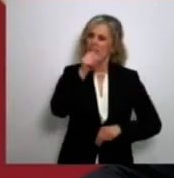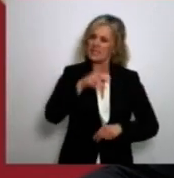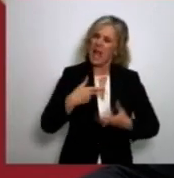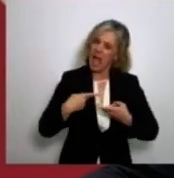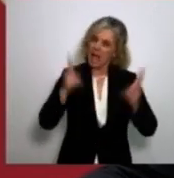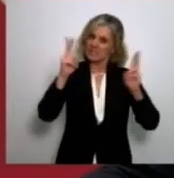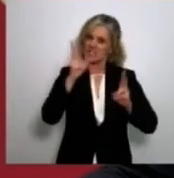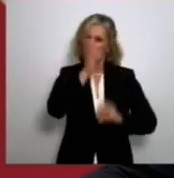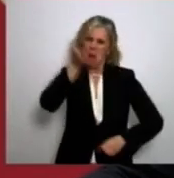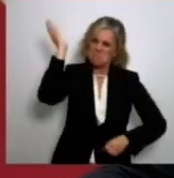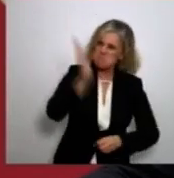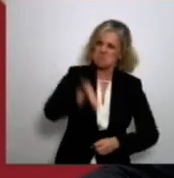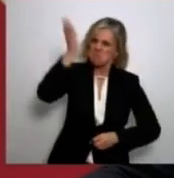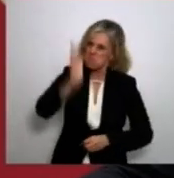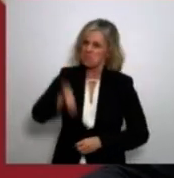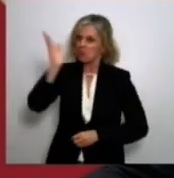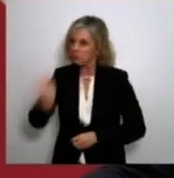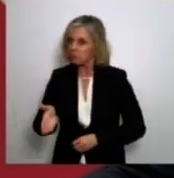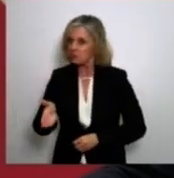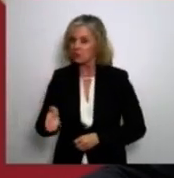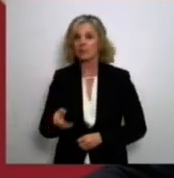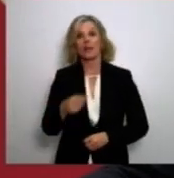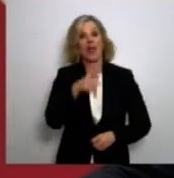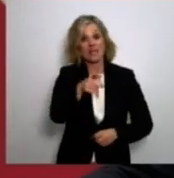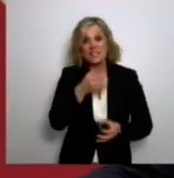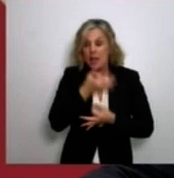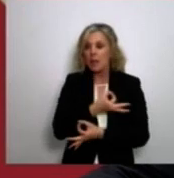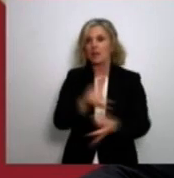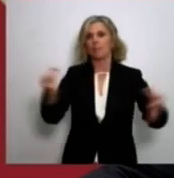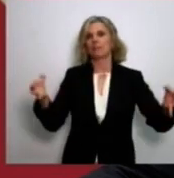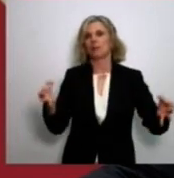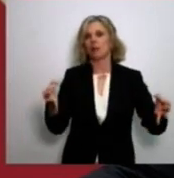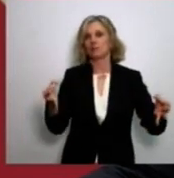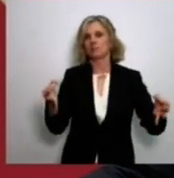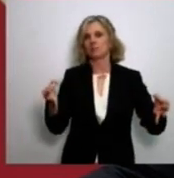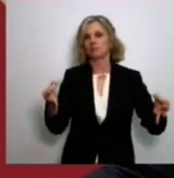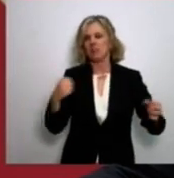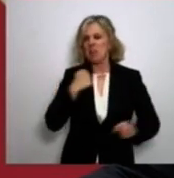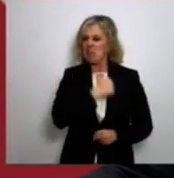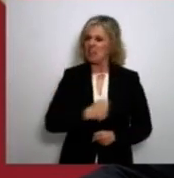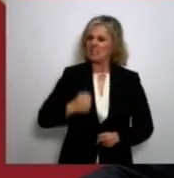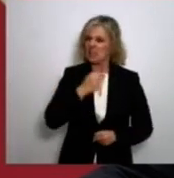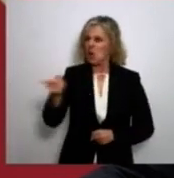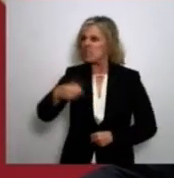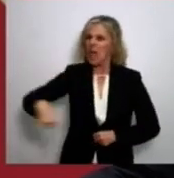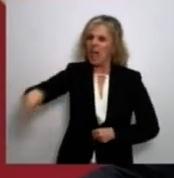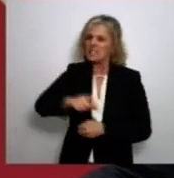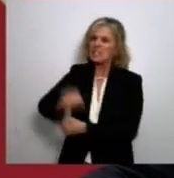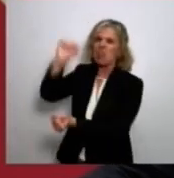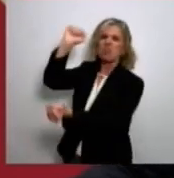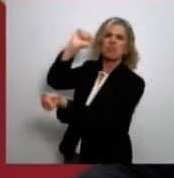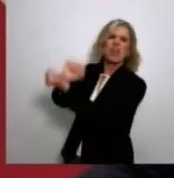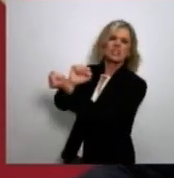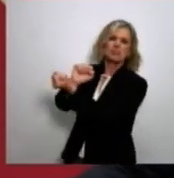πλάτη. Πείτε τους ότι δεσμευθήκατε με τις θλιβερές προσφορές τους και ότι θα τους